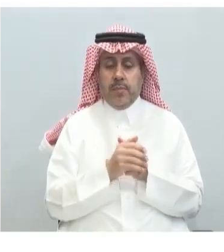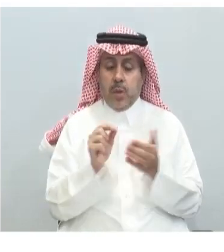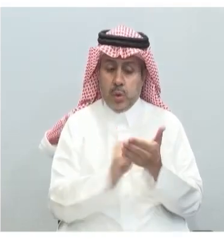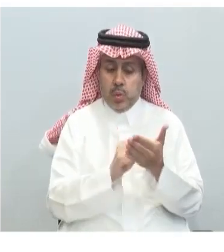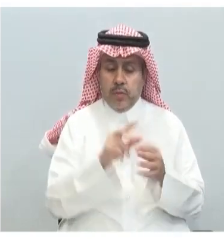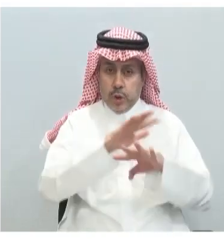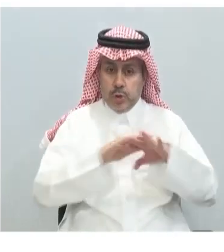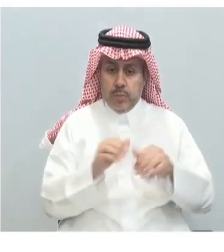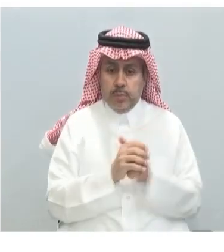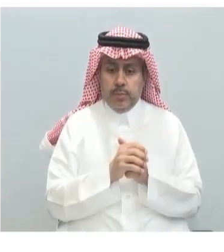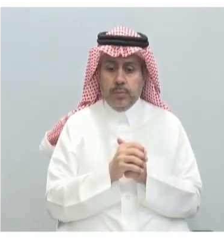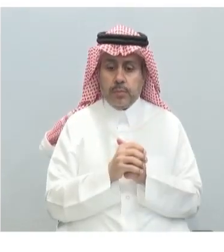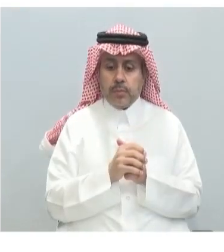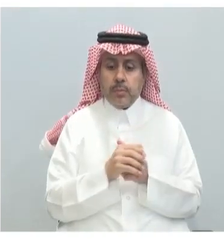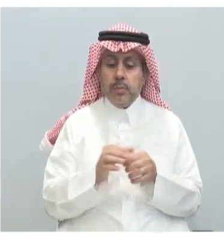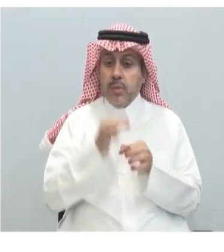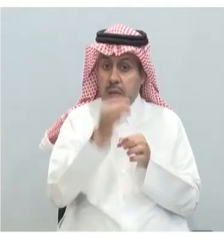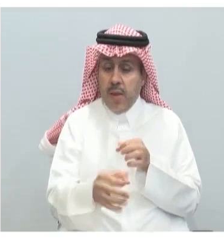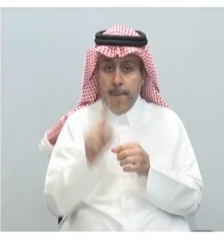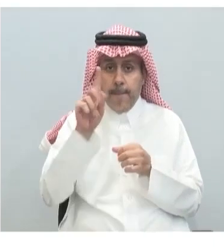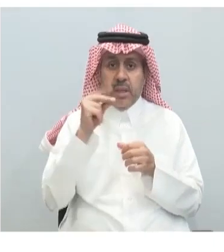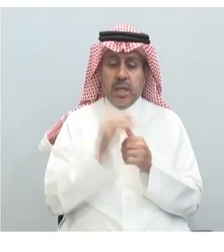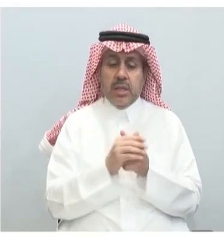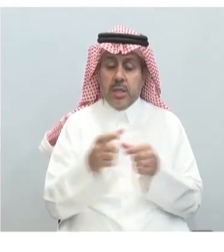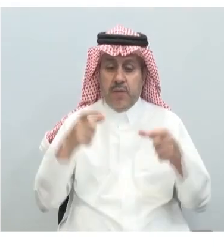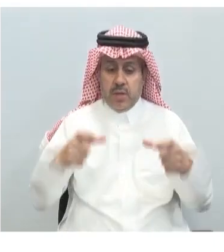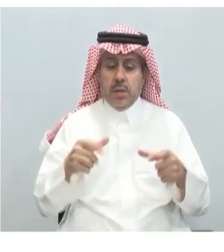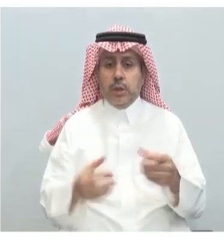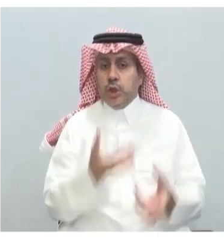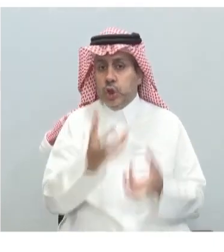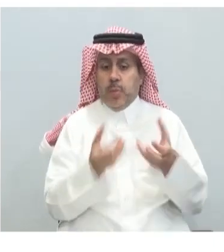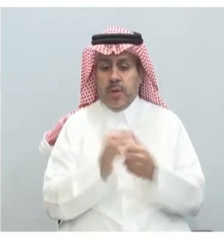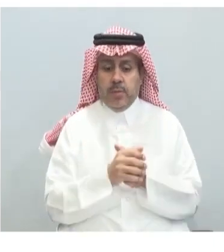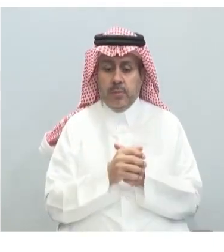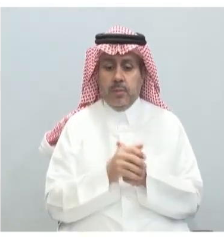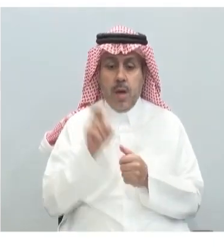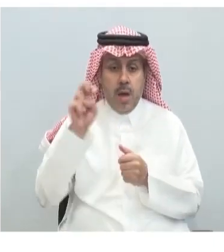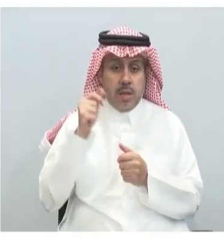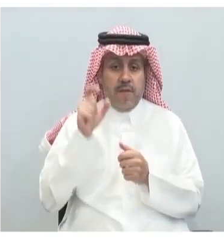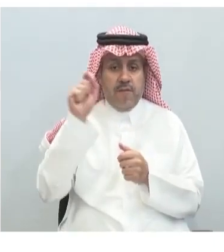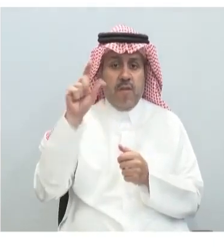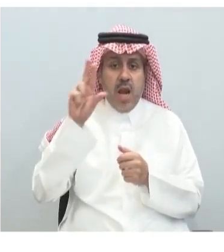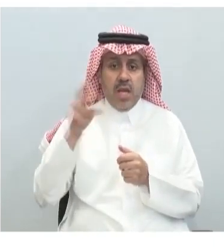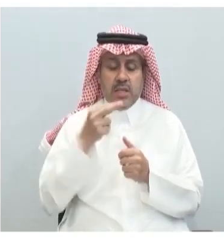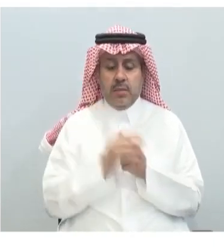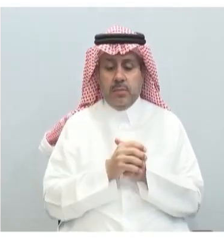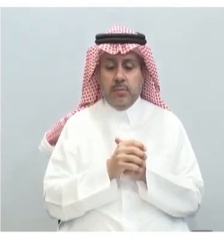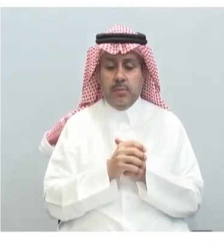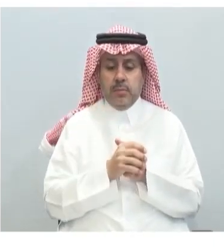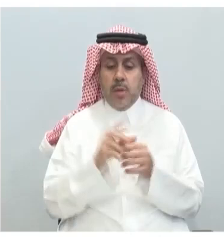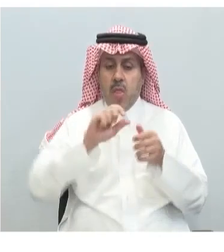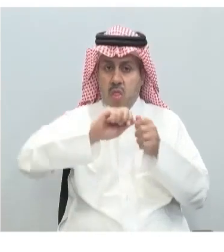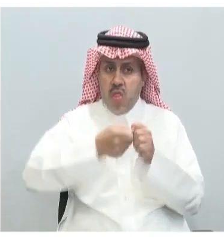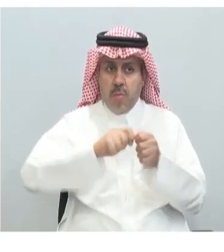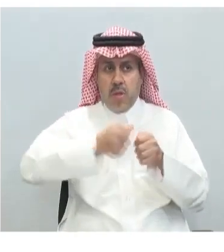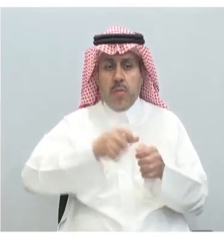جدول البيانات بعد ذلك نضع شريحه البطاطس في صحن التبخير على القاعده الفلزيه لحامل الحلقه ثم ثبت الحلقه